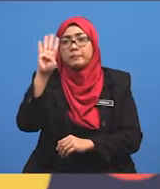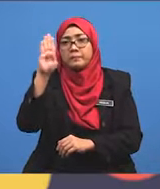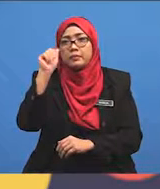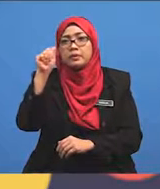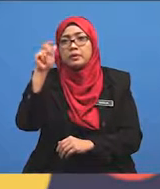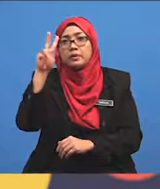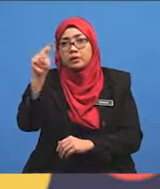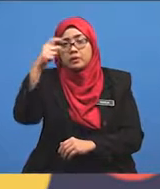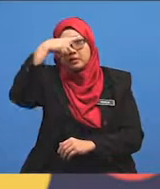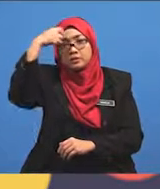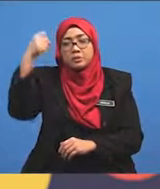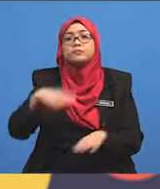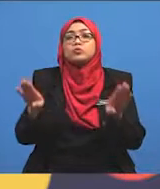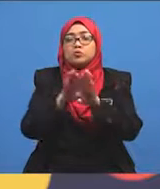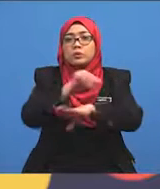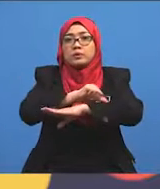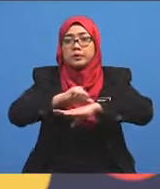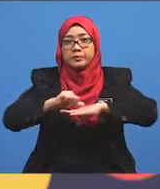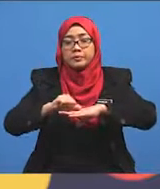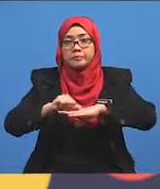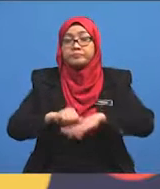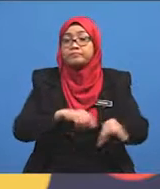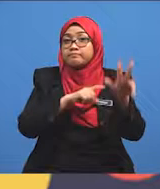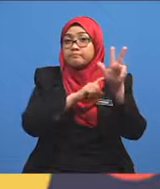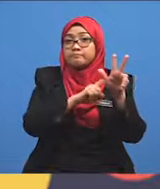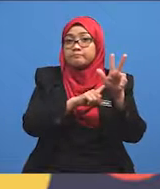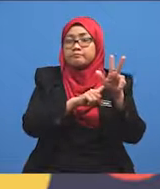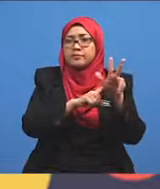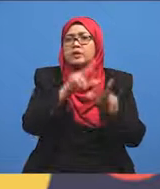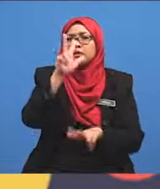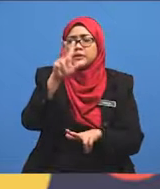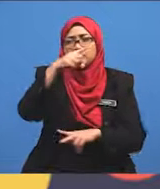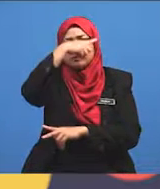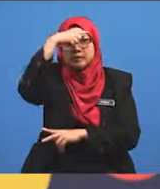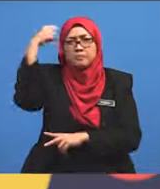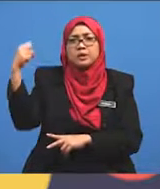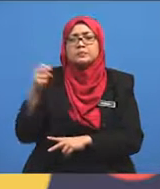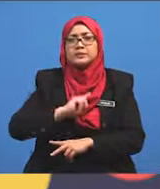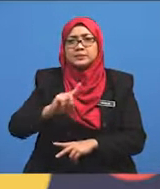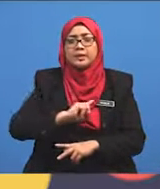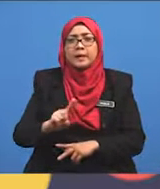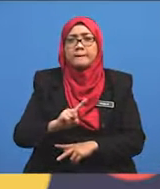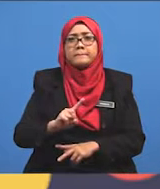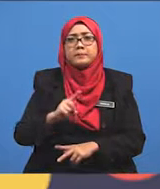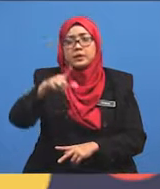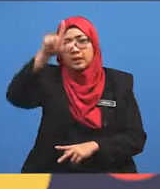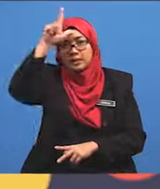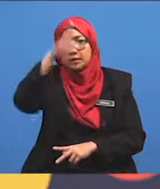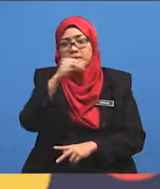yang ketiga ialah menghuraikan tiga sebab Islam mewajibkan lelaki dan perempuan menutup